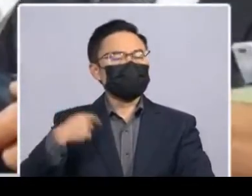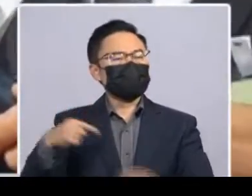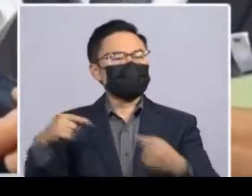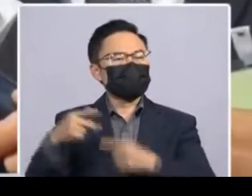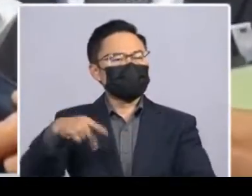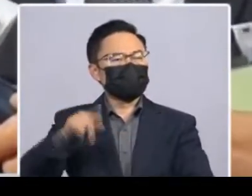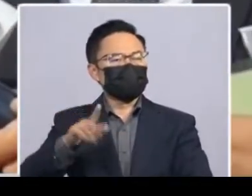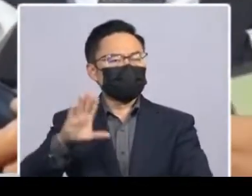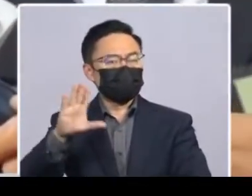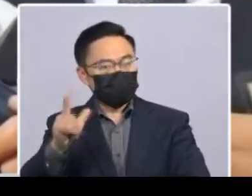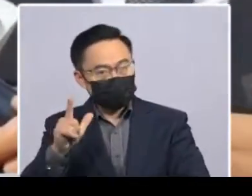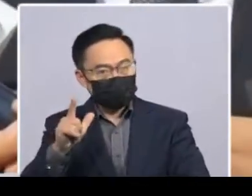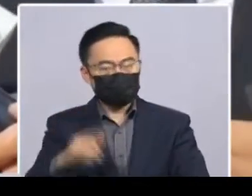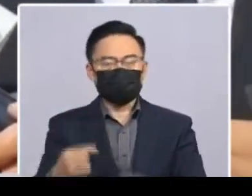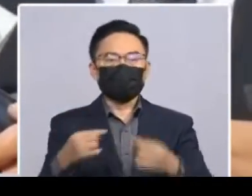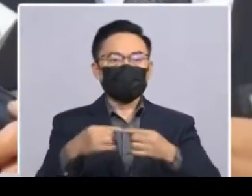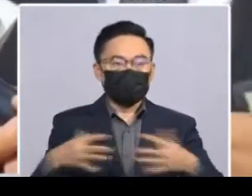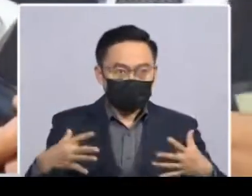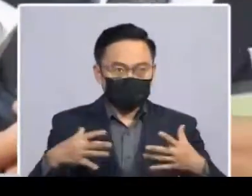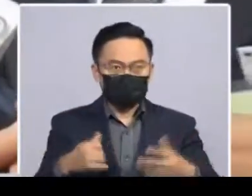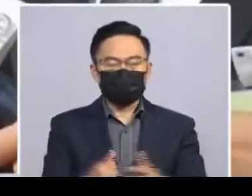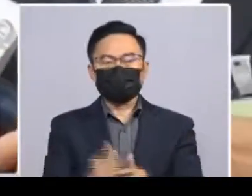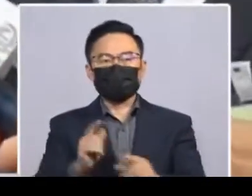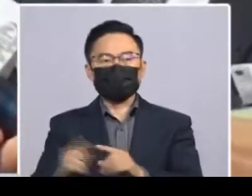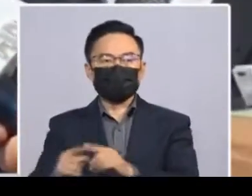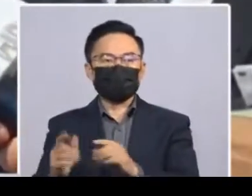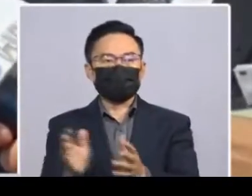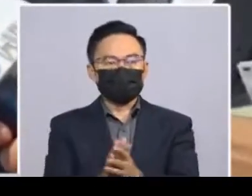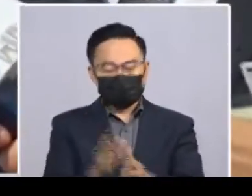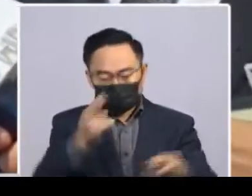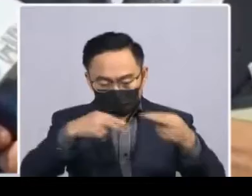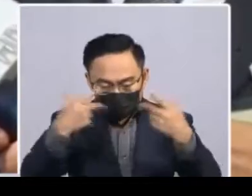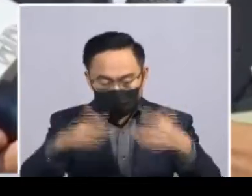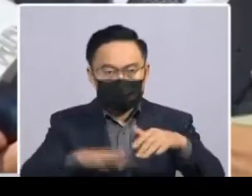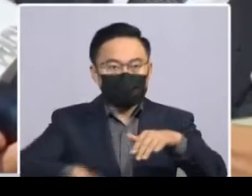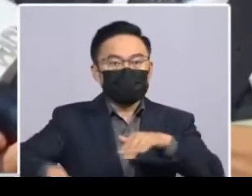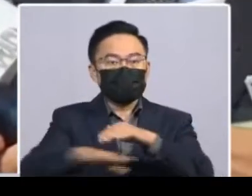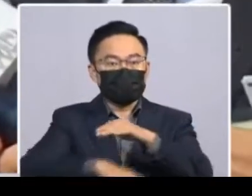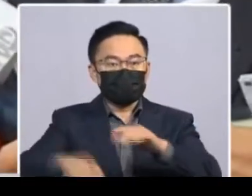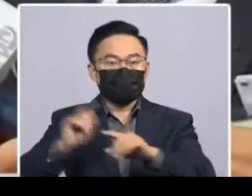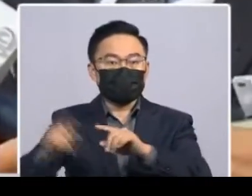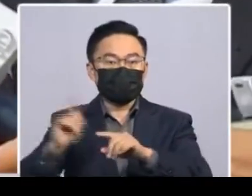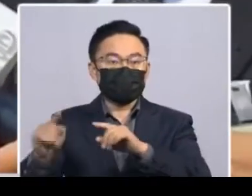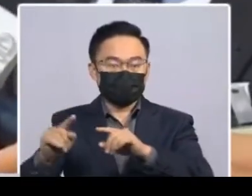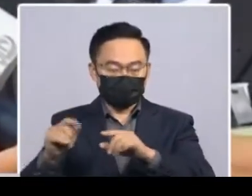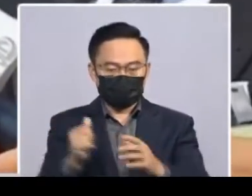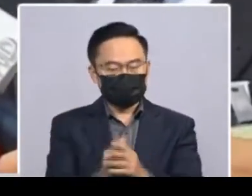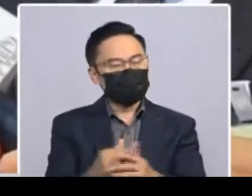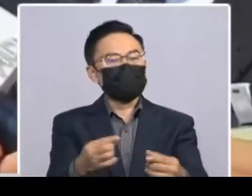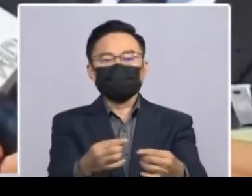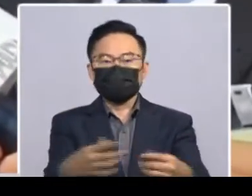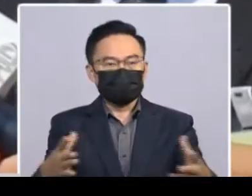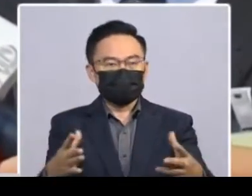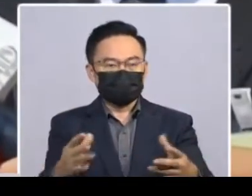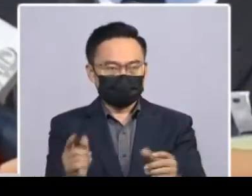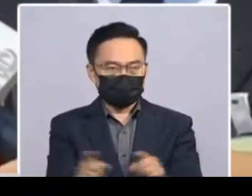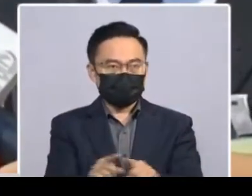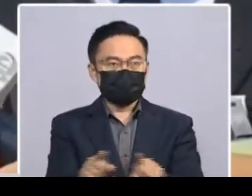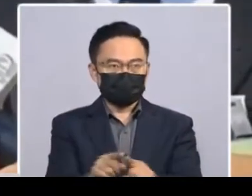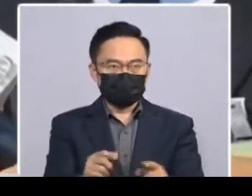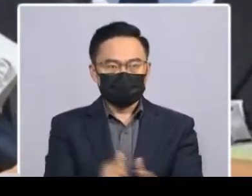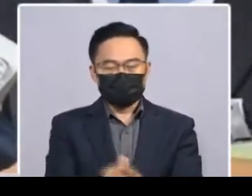นขัดต่อกฎหมายไต่สวนก่อนมีอำนาจด้วยซ้ำพยานหลักฐานเกิดจากการจูงใจขัดต่อกฎหมายห้ามรับ